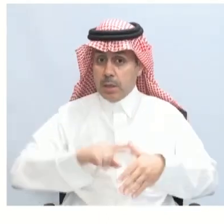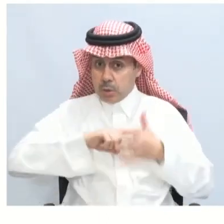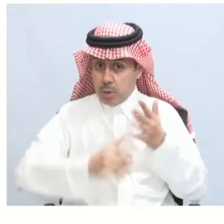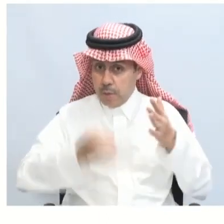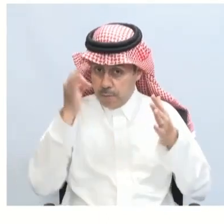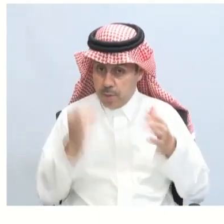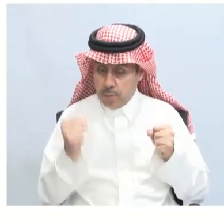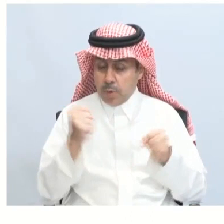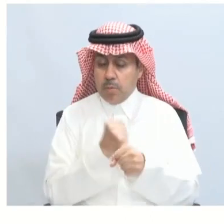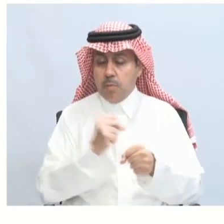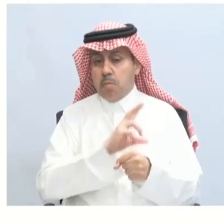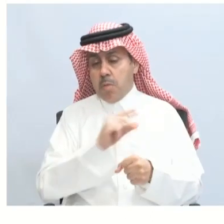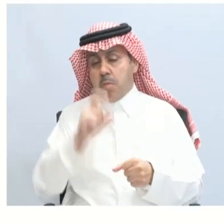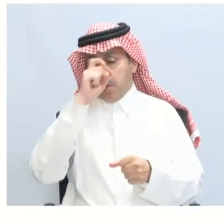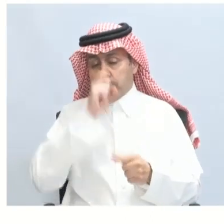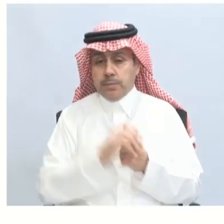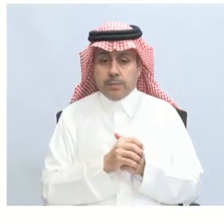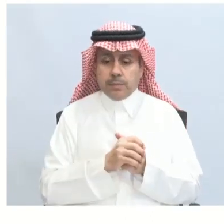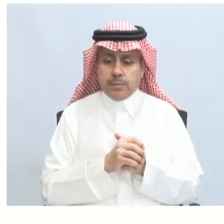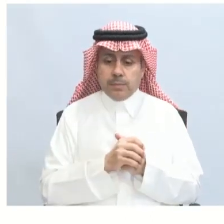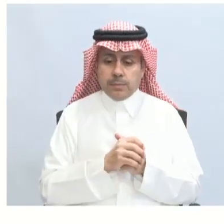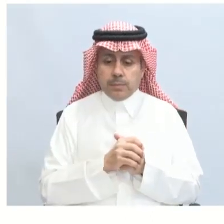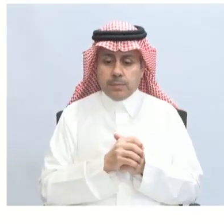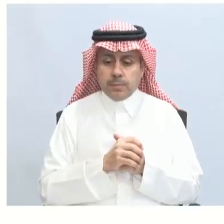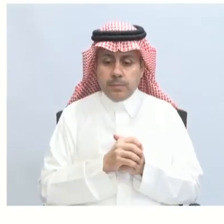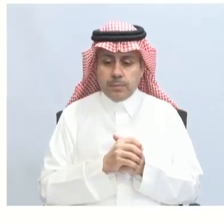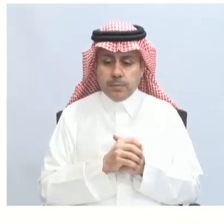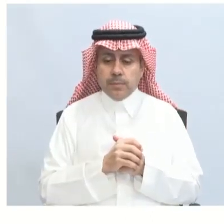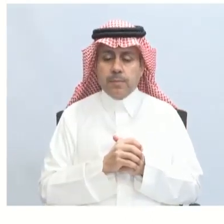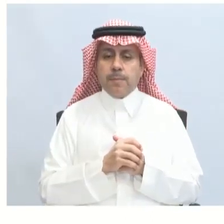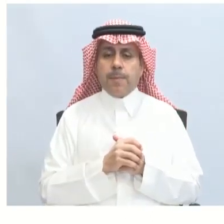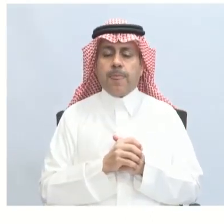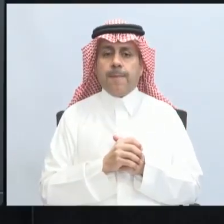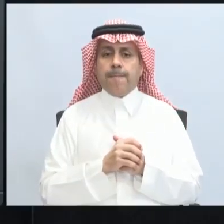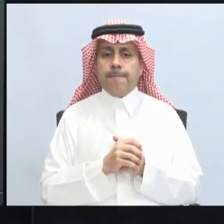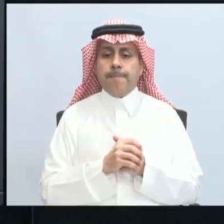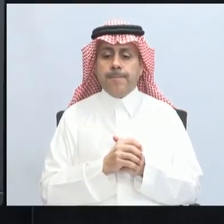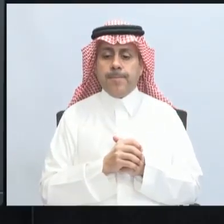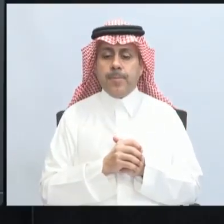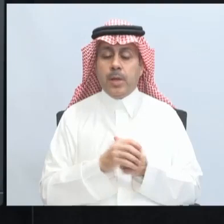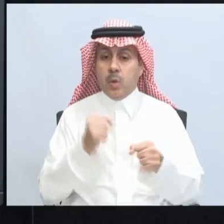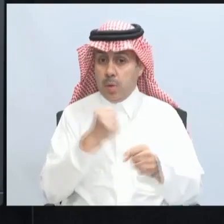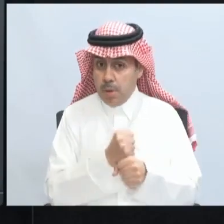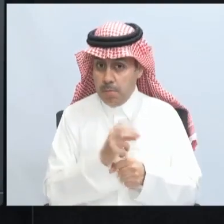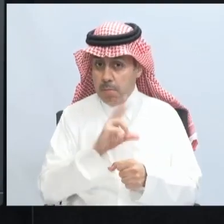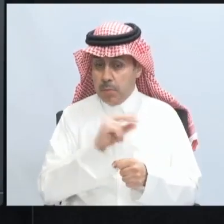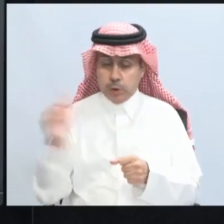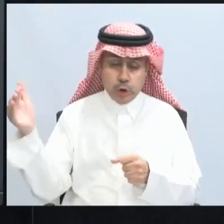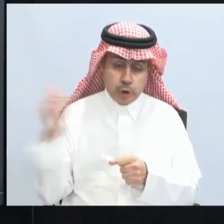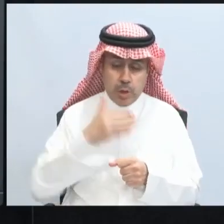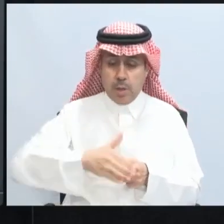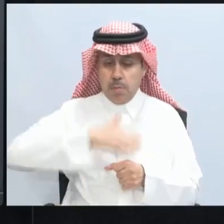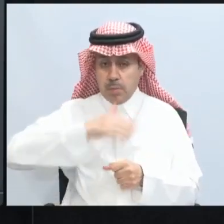الصلاه كما امرها الله امرها الله امر بها الله جل وعلا تقيمها كما جاء عن النبي صلى الله عليه